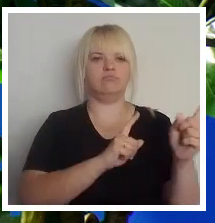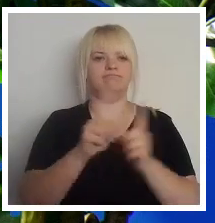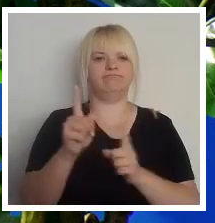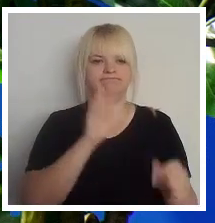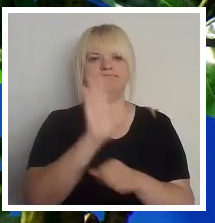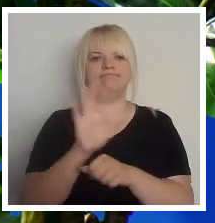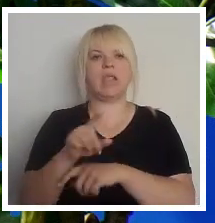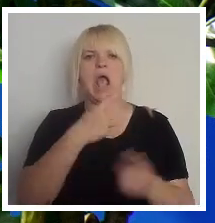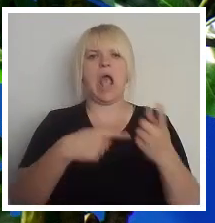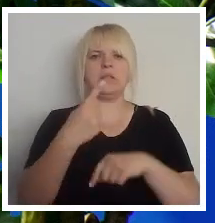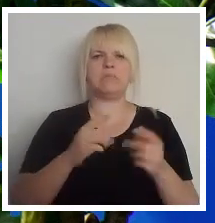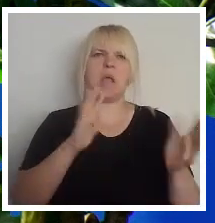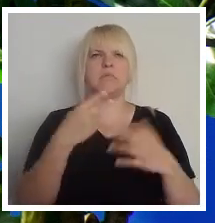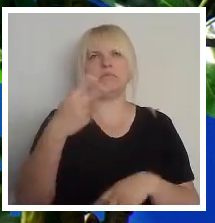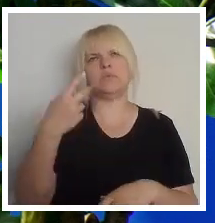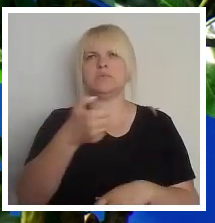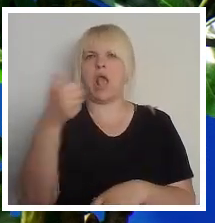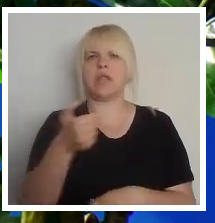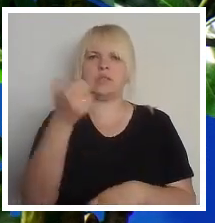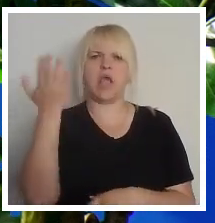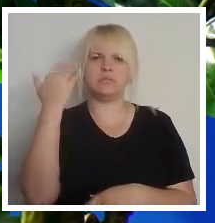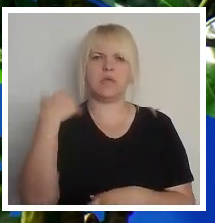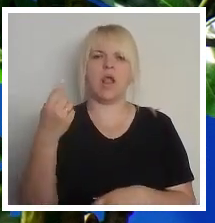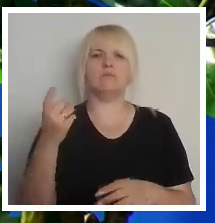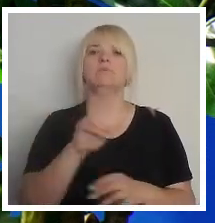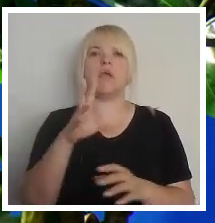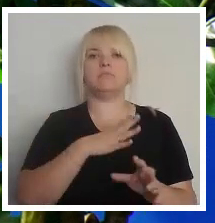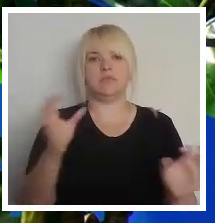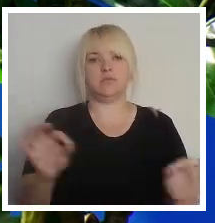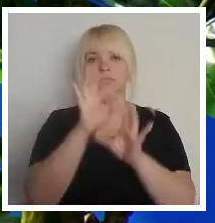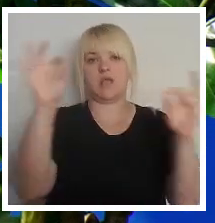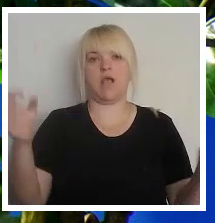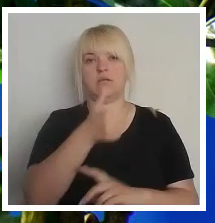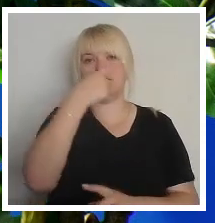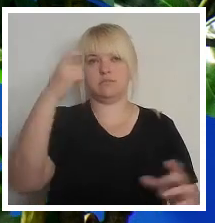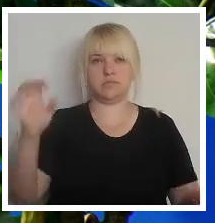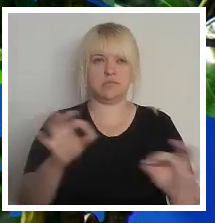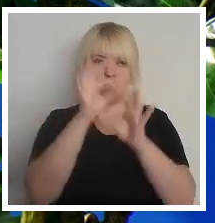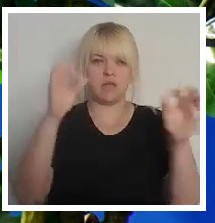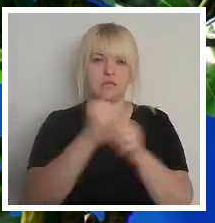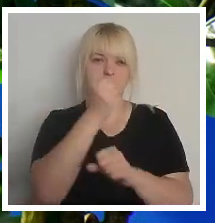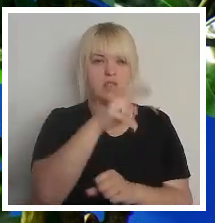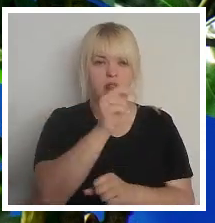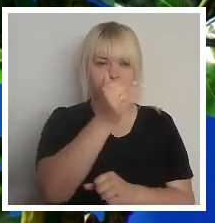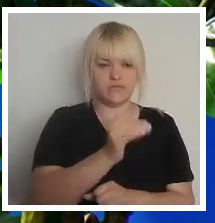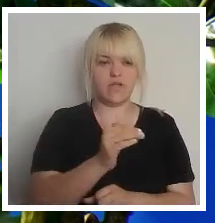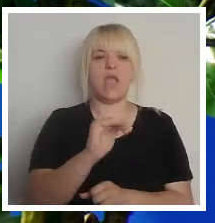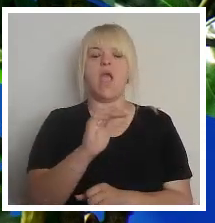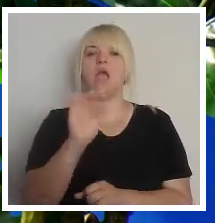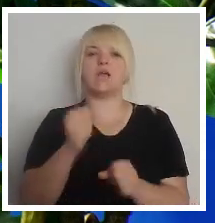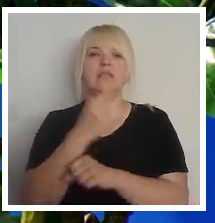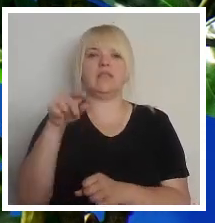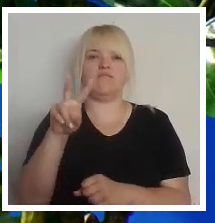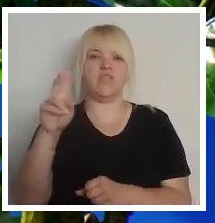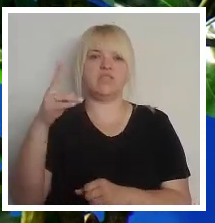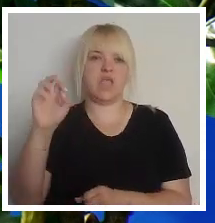atmetīs apakaļ pirms 20 gadiem, kā mēs sākām gadsimtu mijā, gan Delfi, gan TVNet. Un es domāju, ka